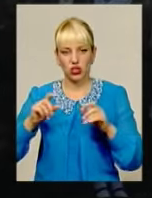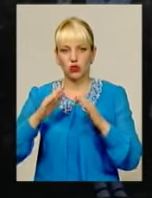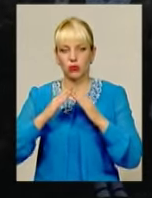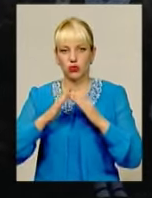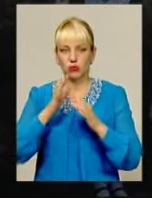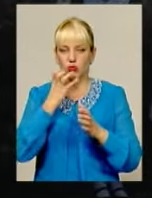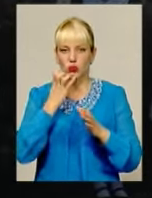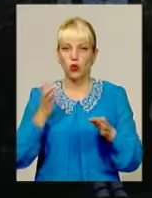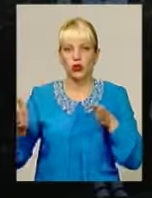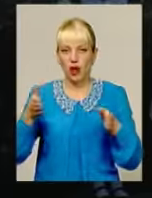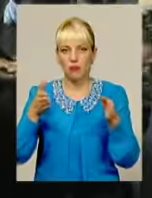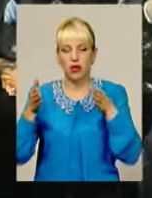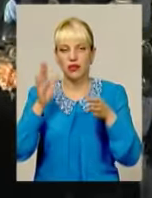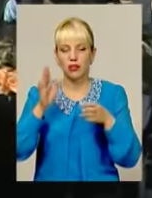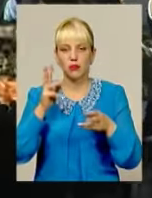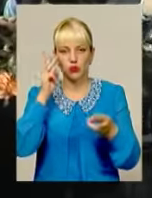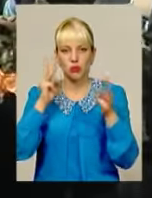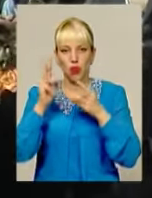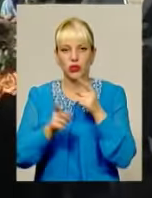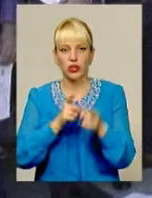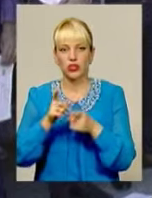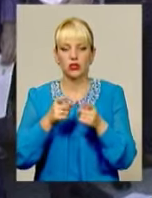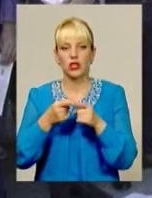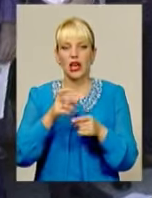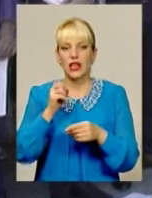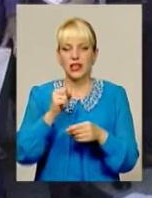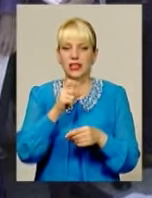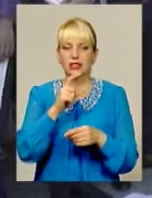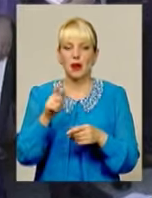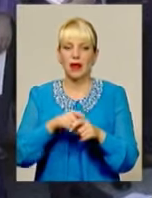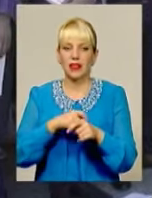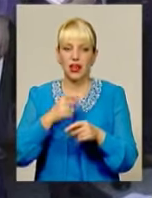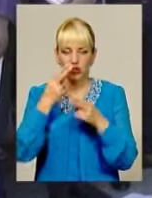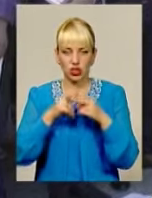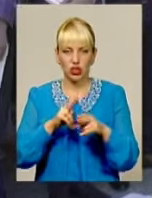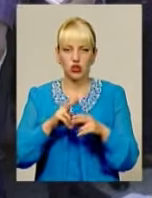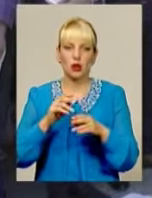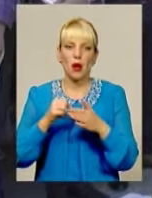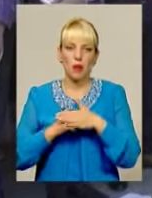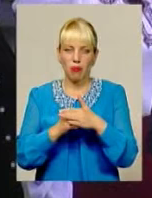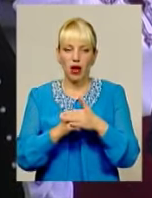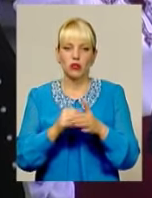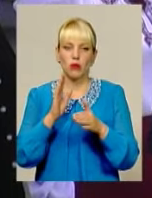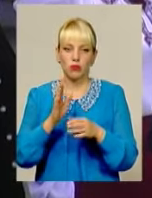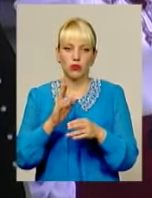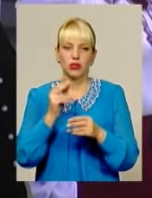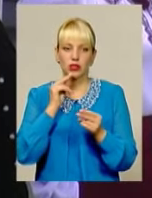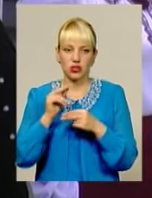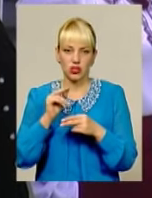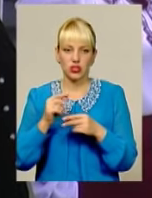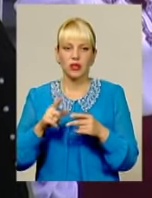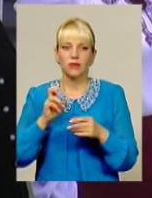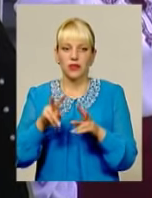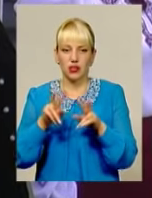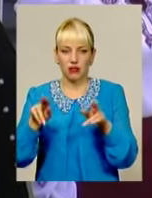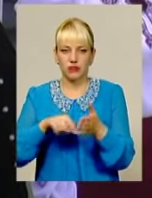навчальні класи модернізують. Кажуть, згодом за матеріально-технічною базою гімназія не поступатиметься найкращим міським закладам. Не забули і